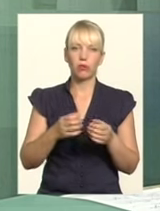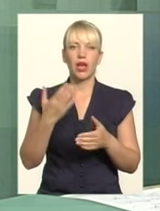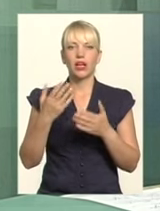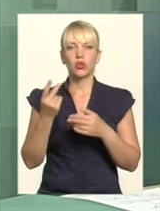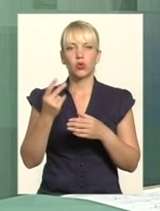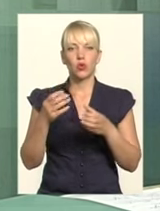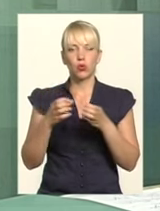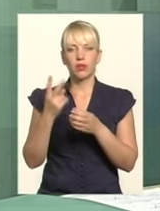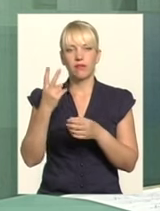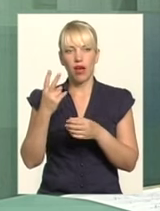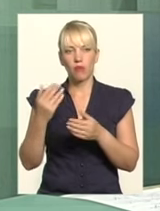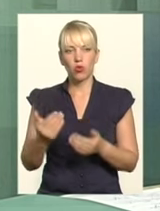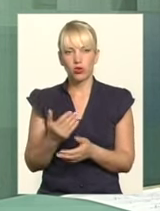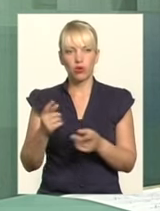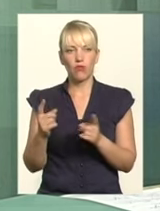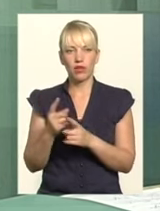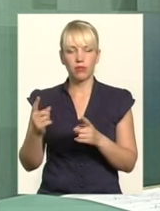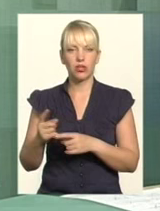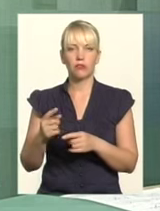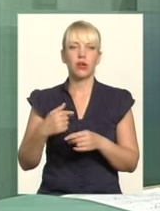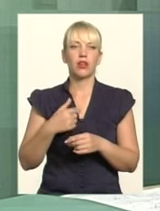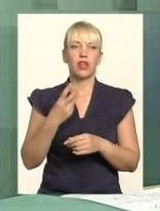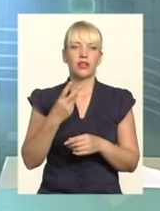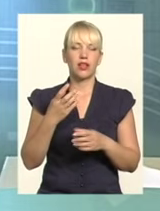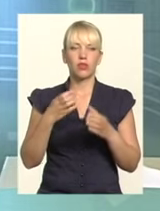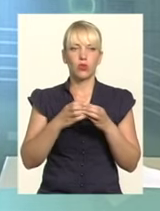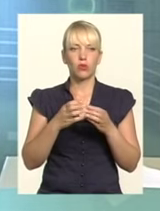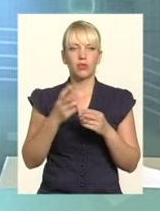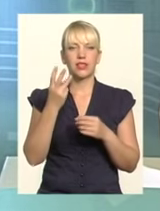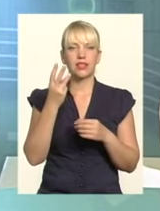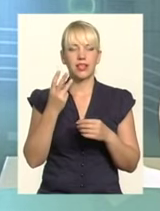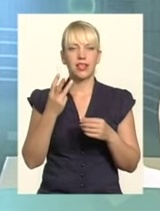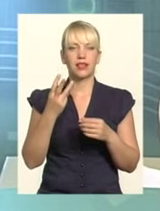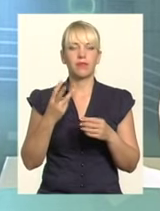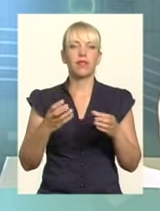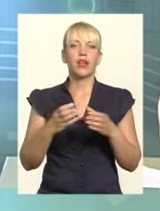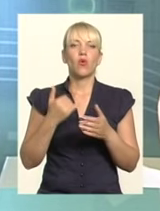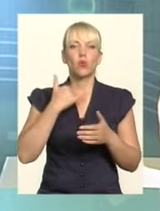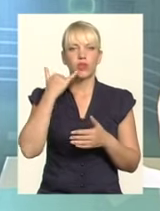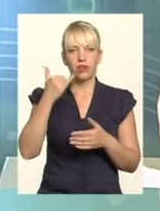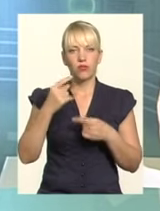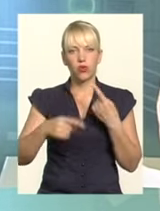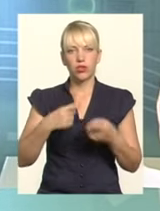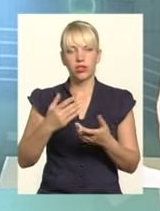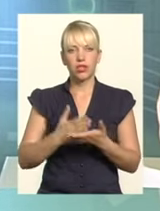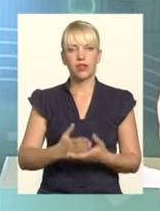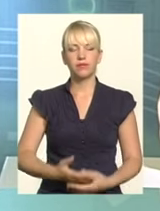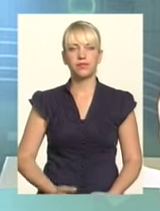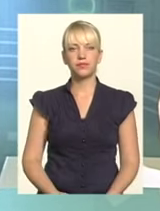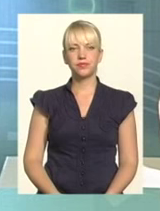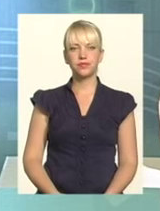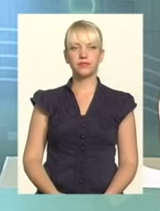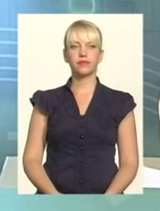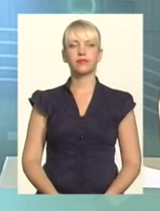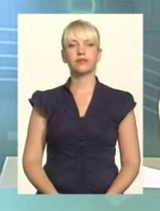прожиткових, якщо третьої групи – три прожиткових. Отакі особливості. Дякую за відповідь. У нас є телефонний дзвінок. Слухаємо вас. Ставте своє